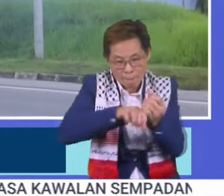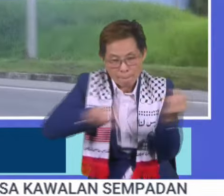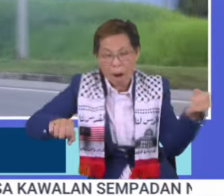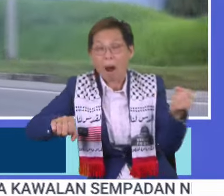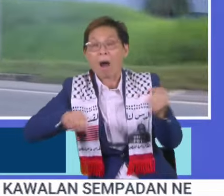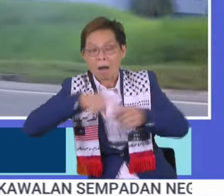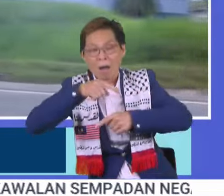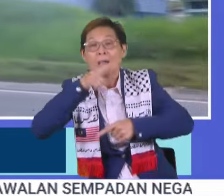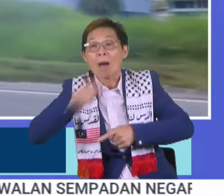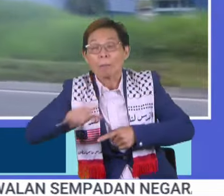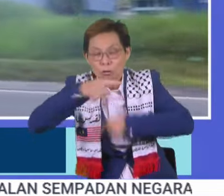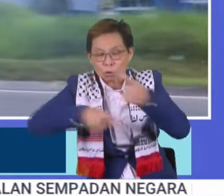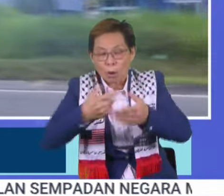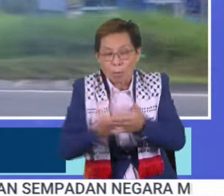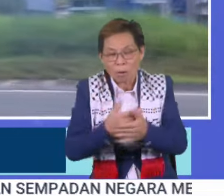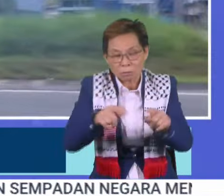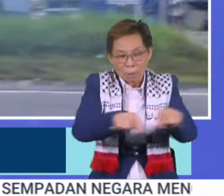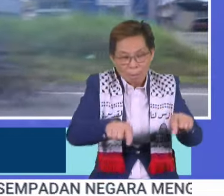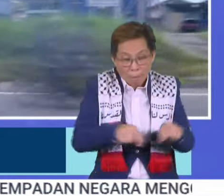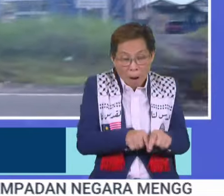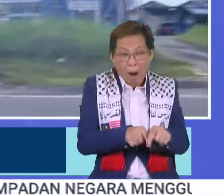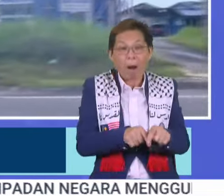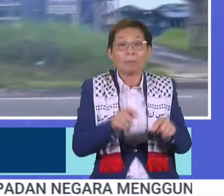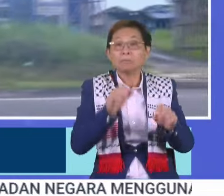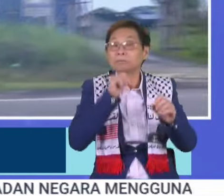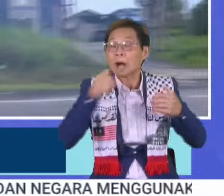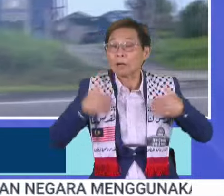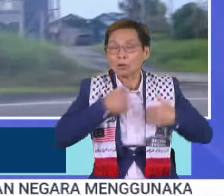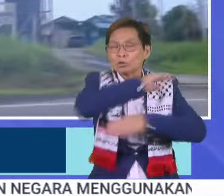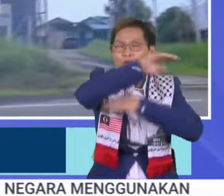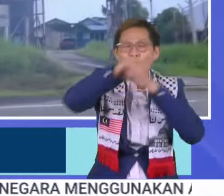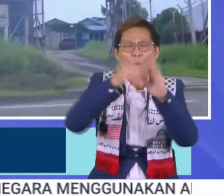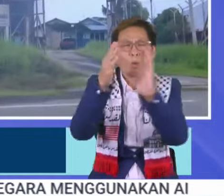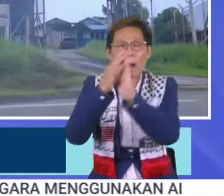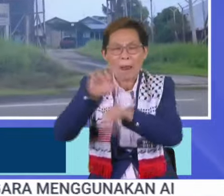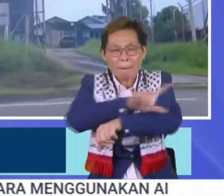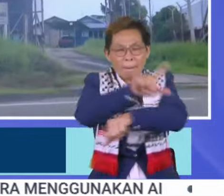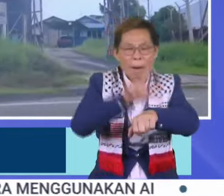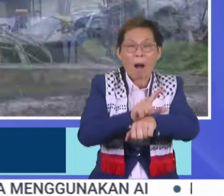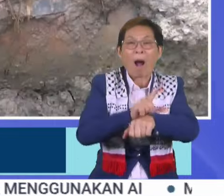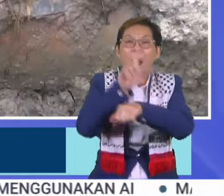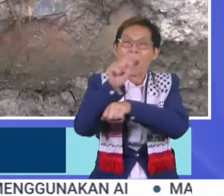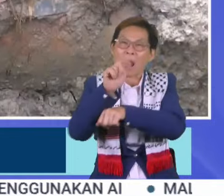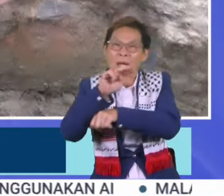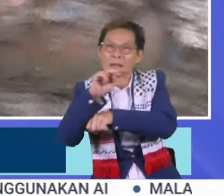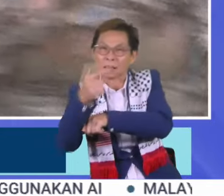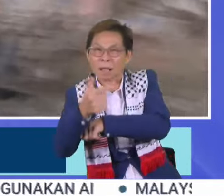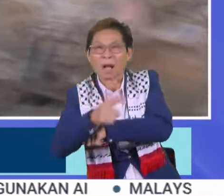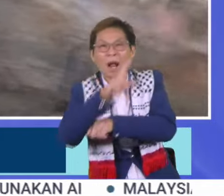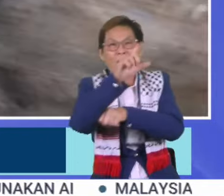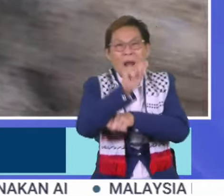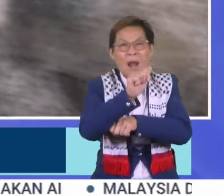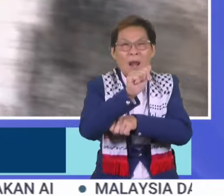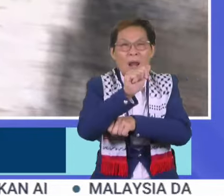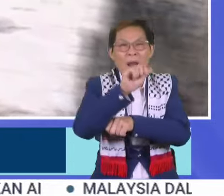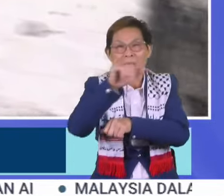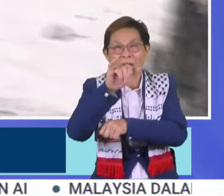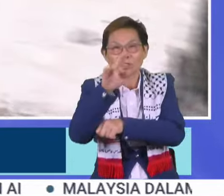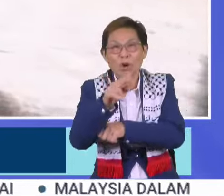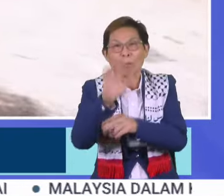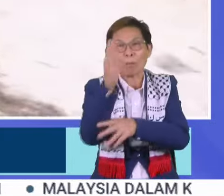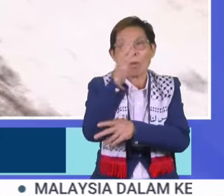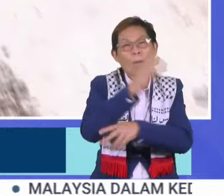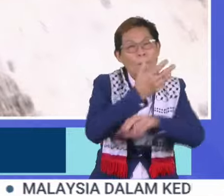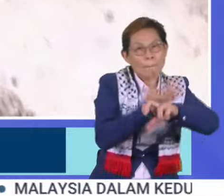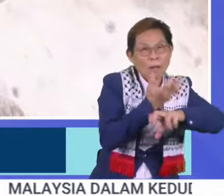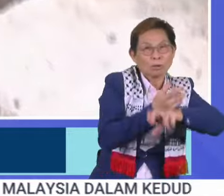paip baharu. Antara kawasan terjejas, seluruh kawasan bandar, Layangan, Kian Sam, Lajau dan Pohon Batu 1